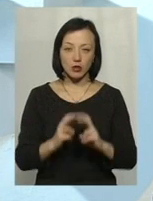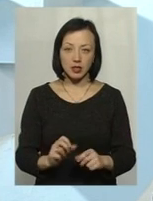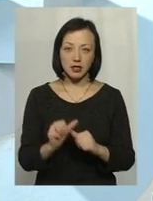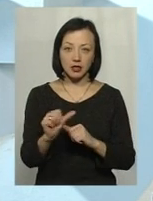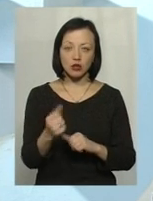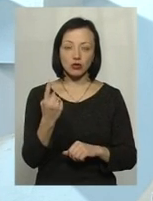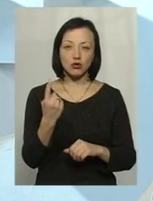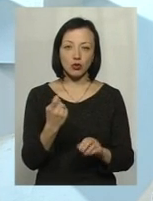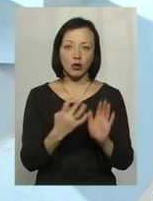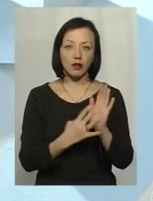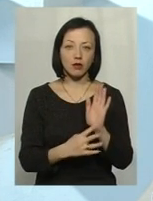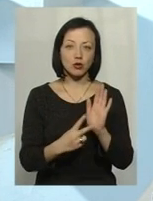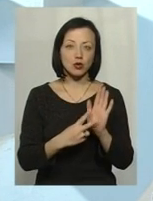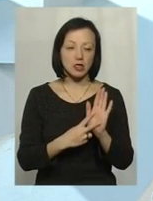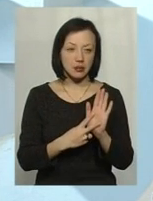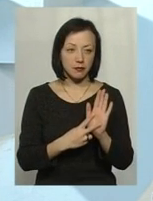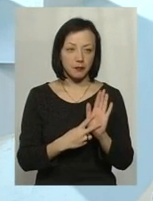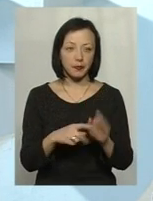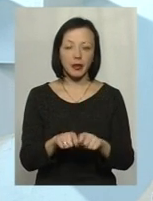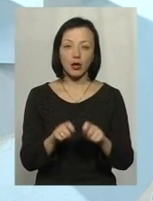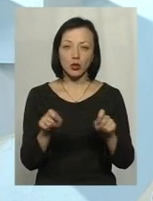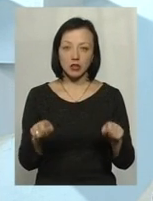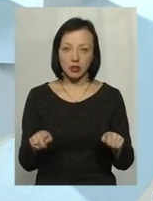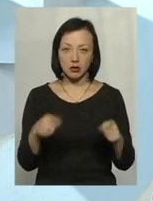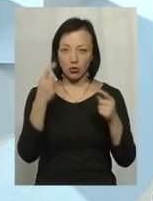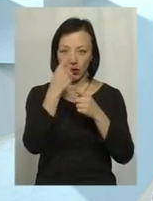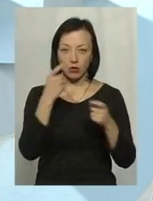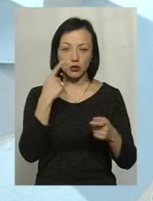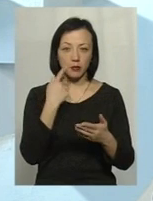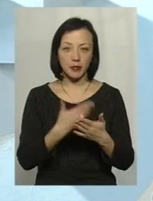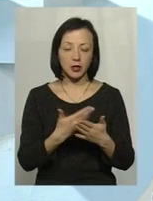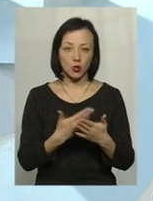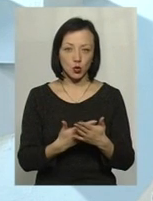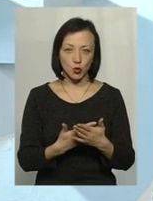лише 197 розкрито, тобто оголошено підозру.